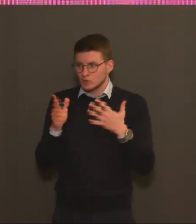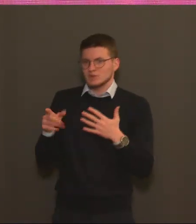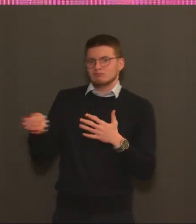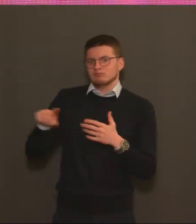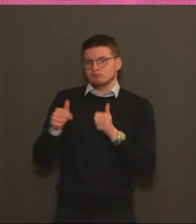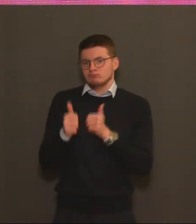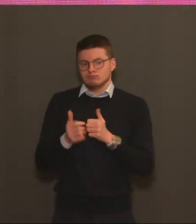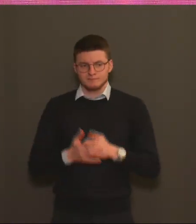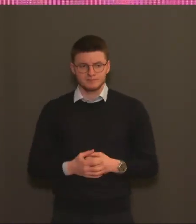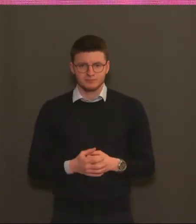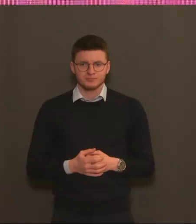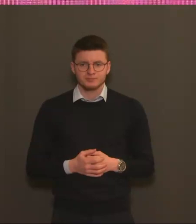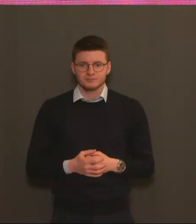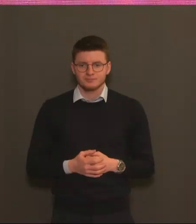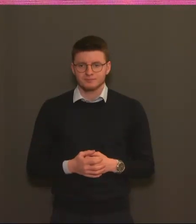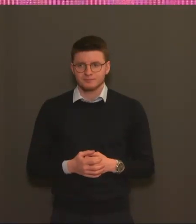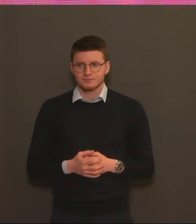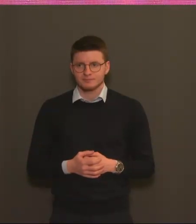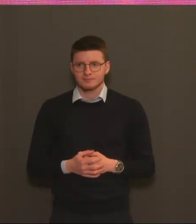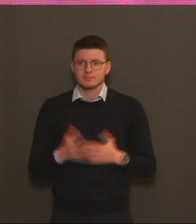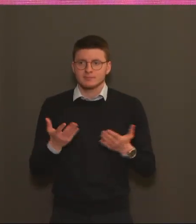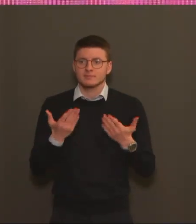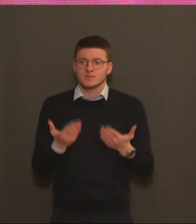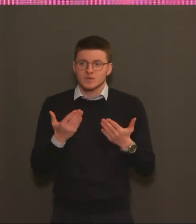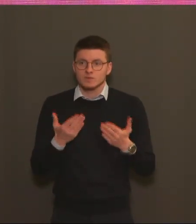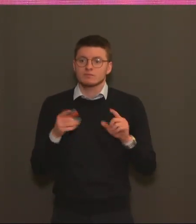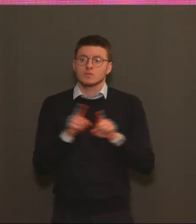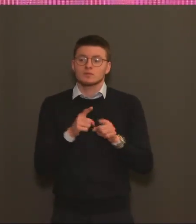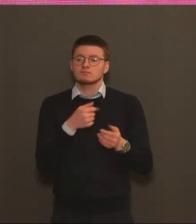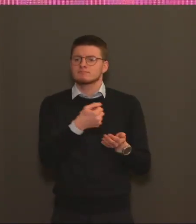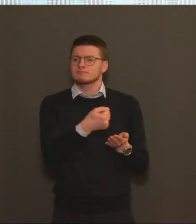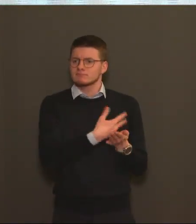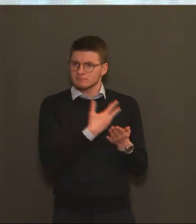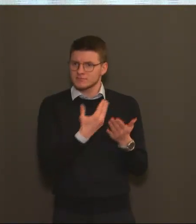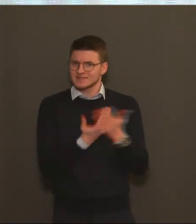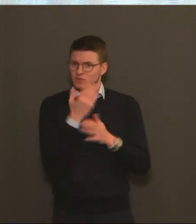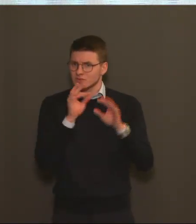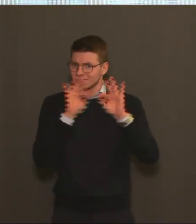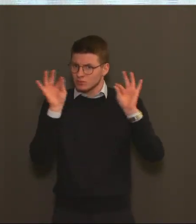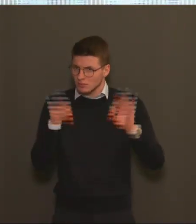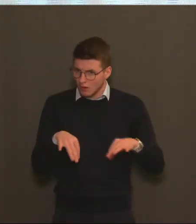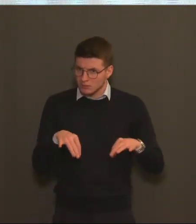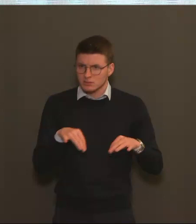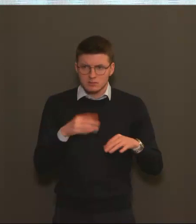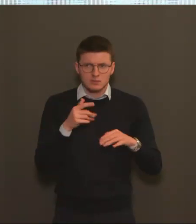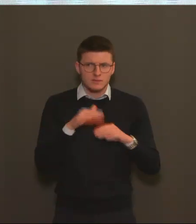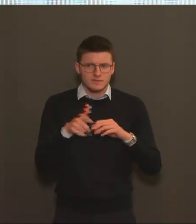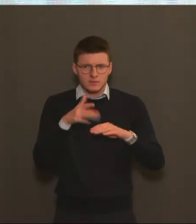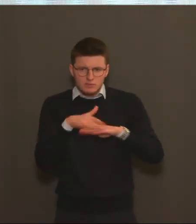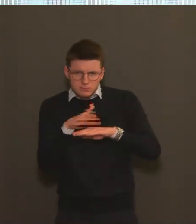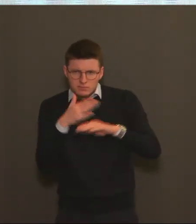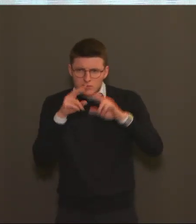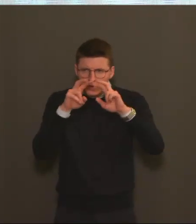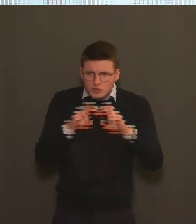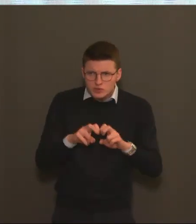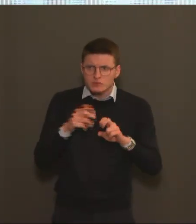We hebben ondertussen ook nieuwe resultaten van het antistoffenonderzoek bij gezondheidswerkers in ziekenhuizen en bij